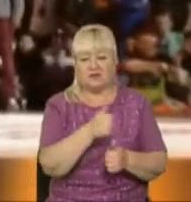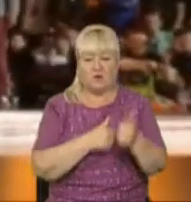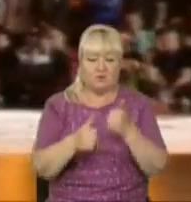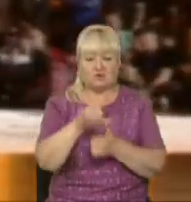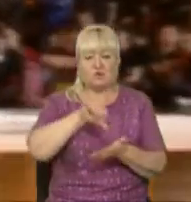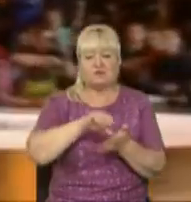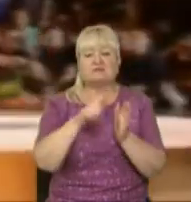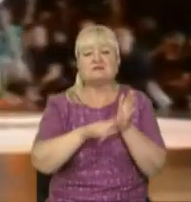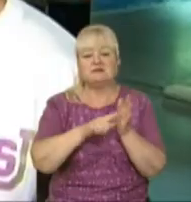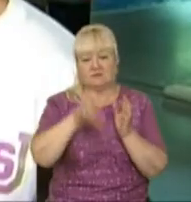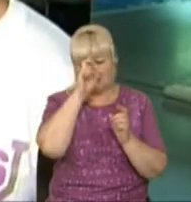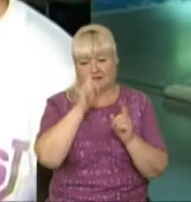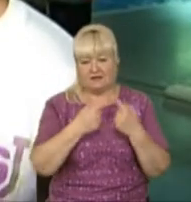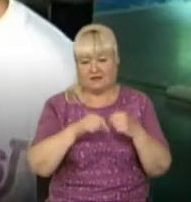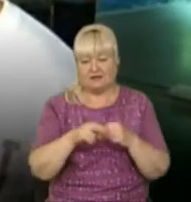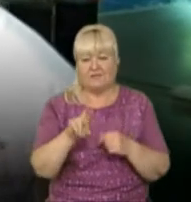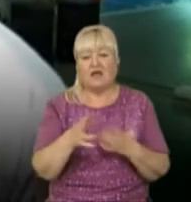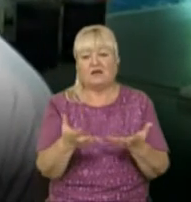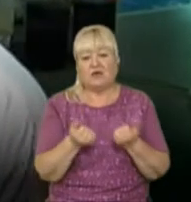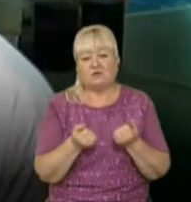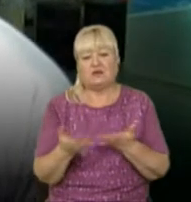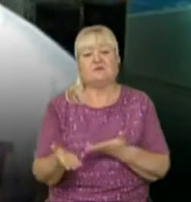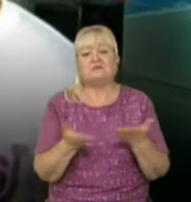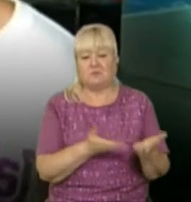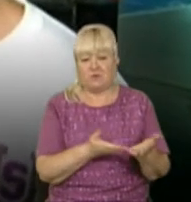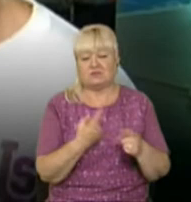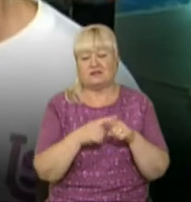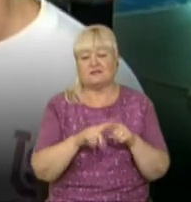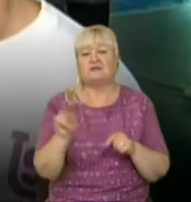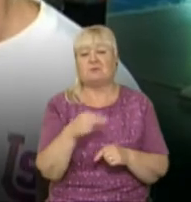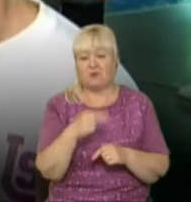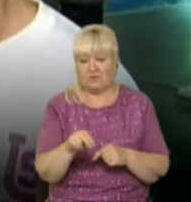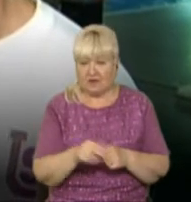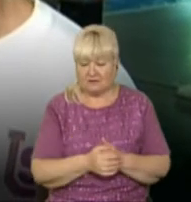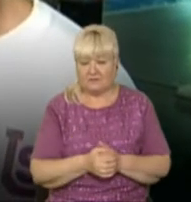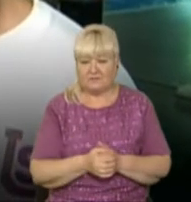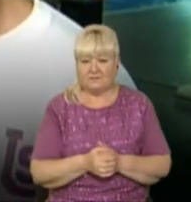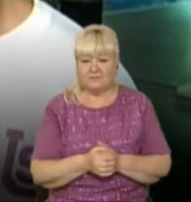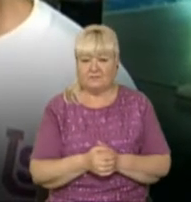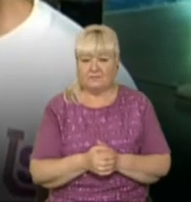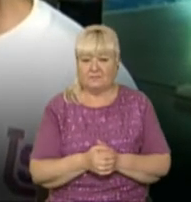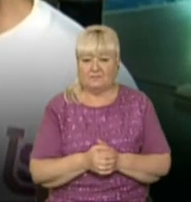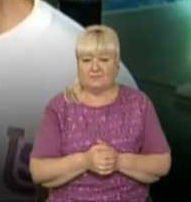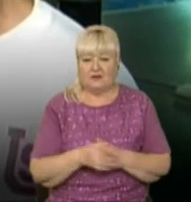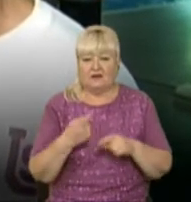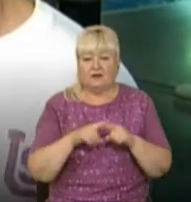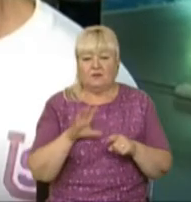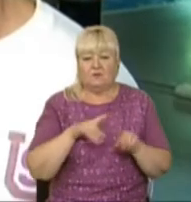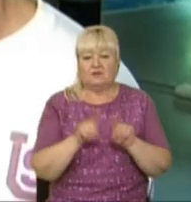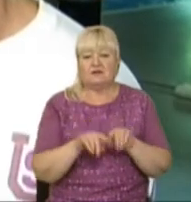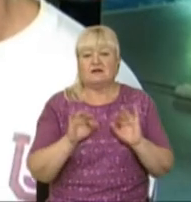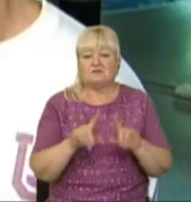учасників з 70 країн. Я отримав запрошення на цей чемпіонат. Просто була така справа,